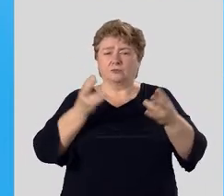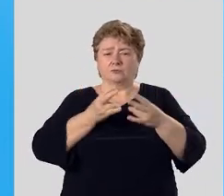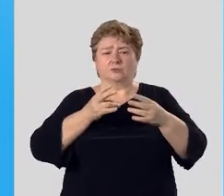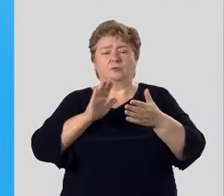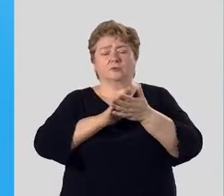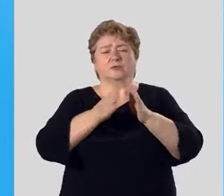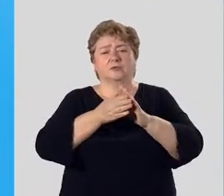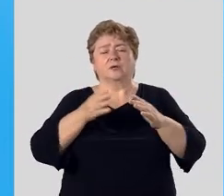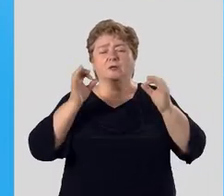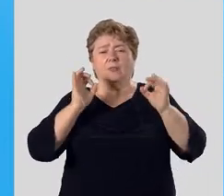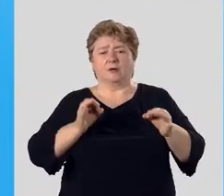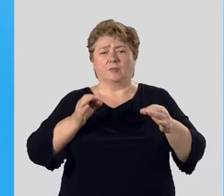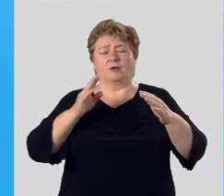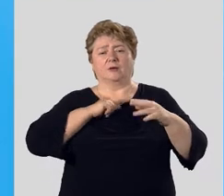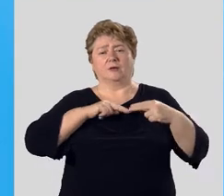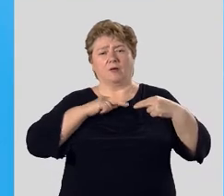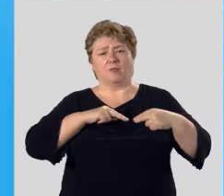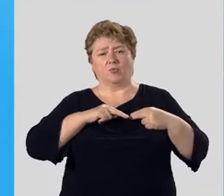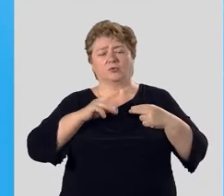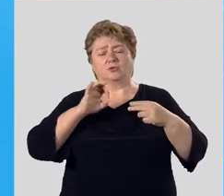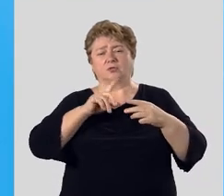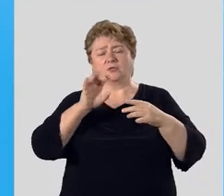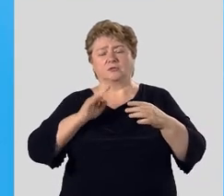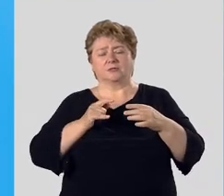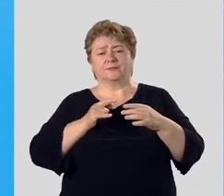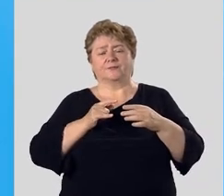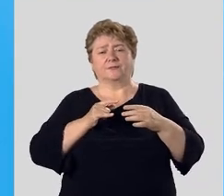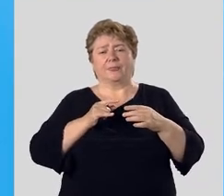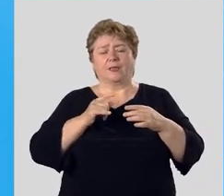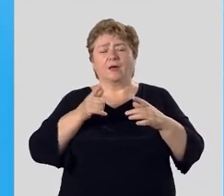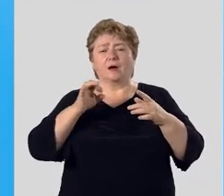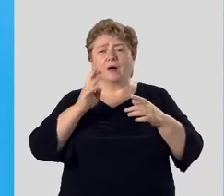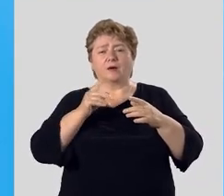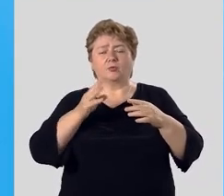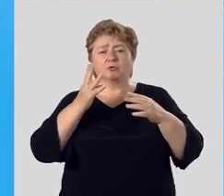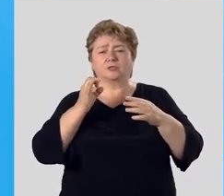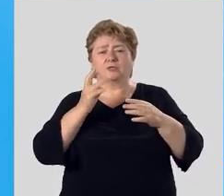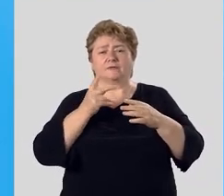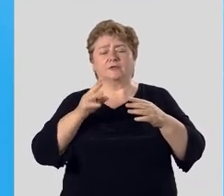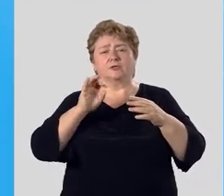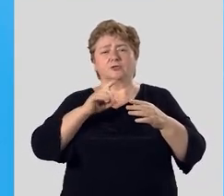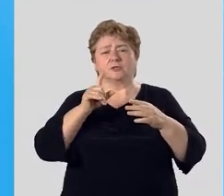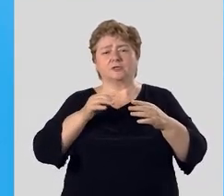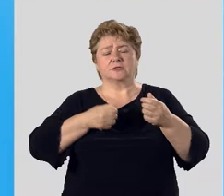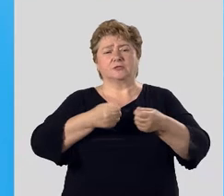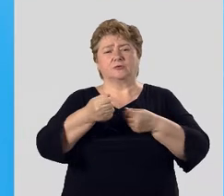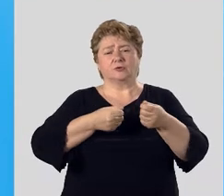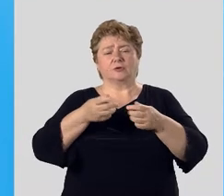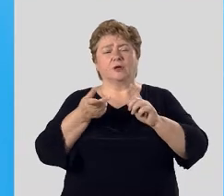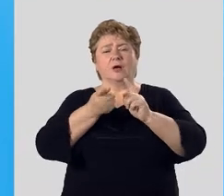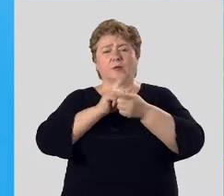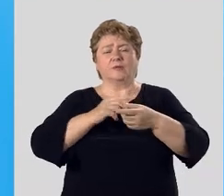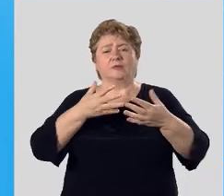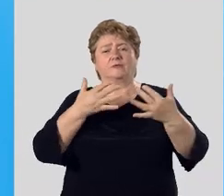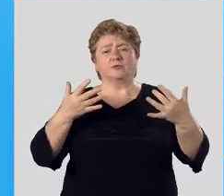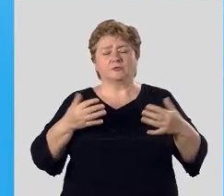необходимым условием нормального функционирования железы. Гормоны щитовидной железы регулируют обмен